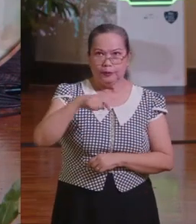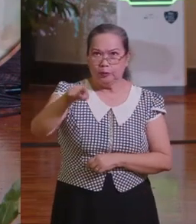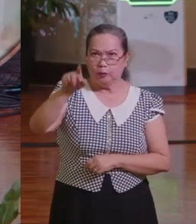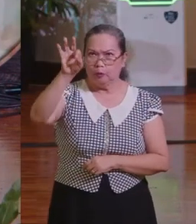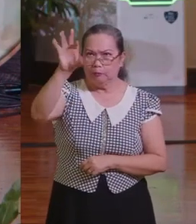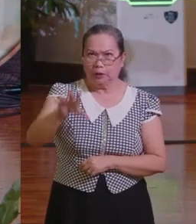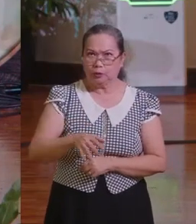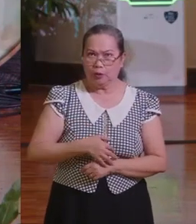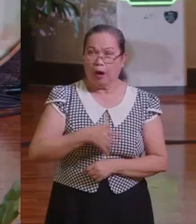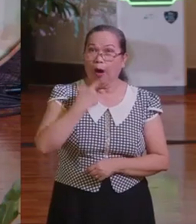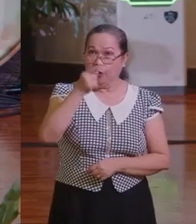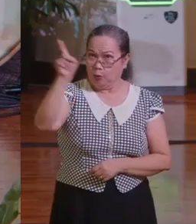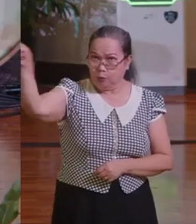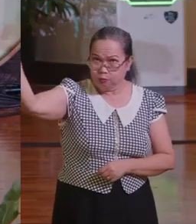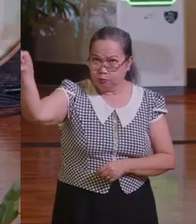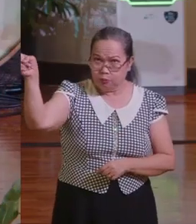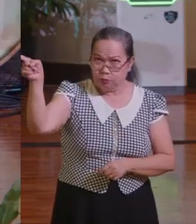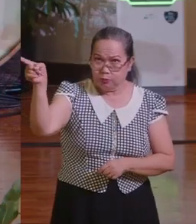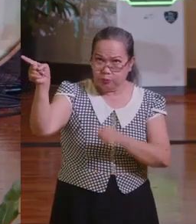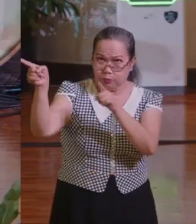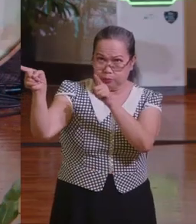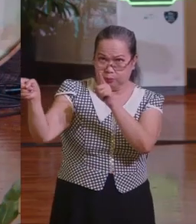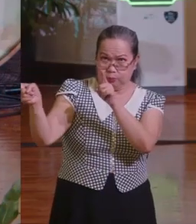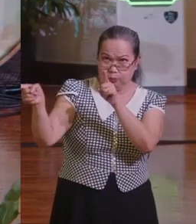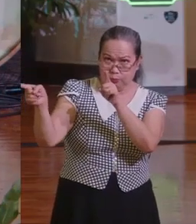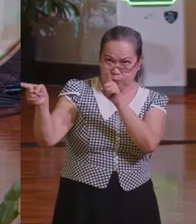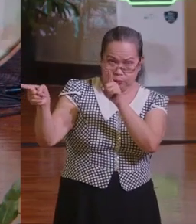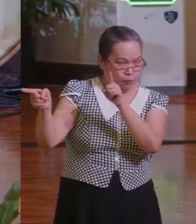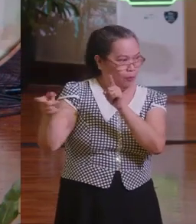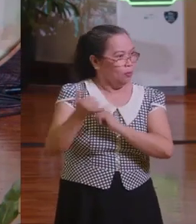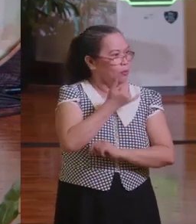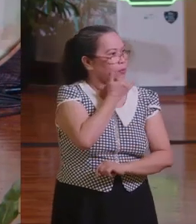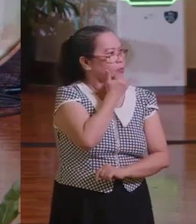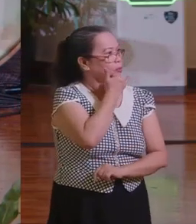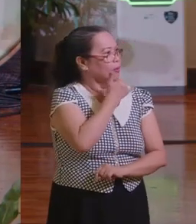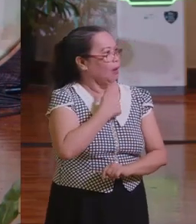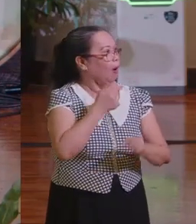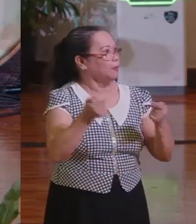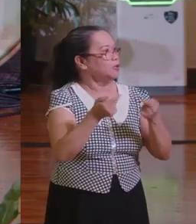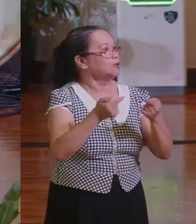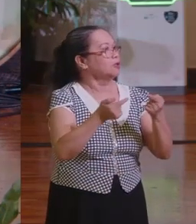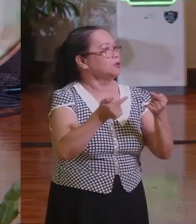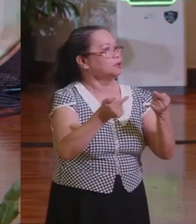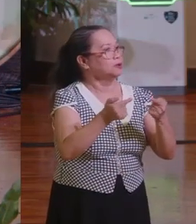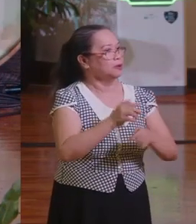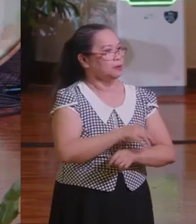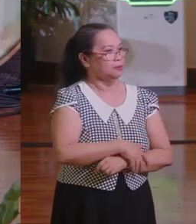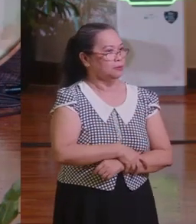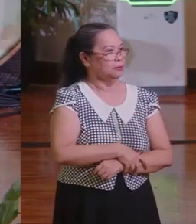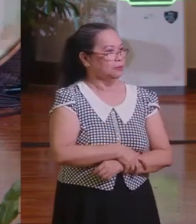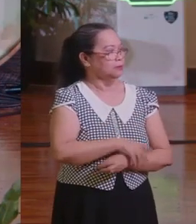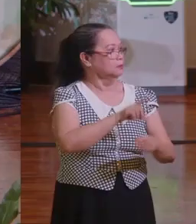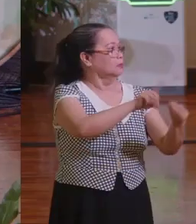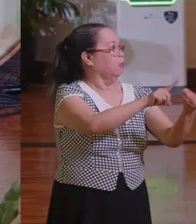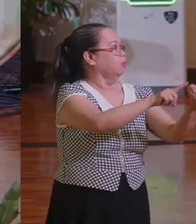BJ. Pastor, alam niyo ba si ganyan? No? Gantong ginagawa kay ganyan.